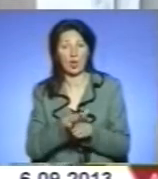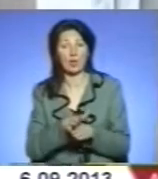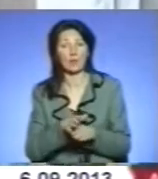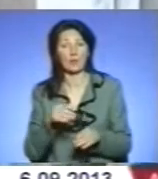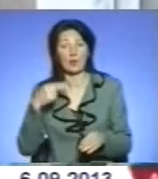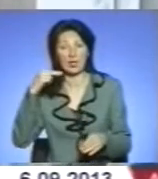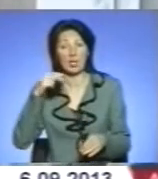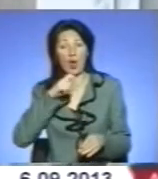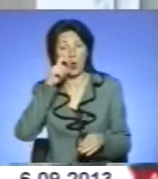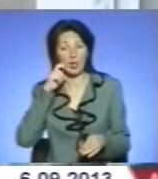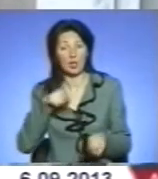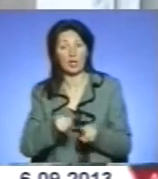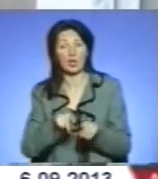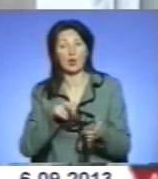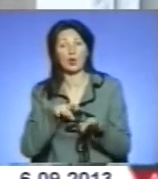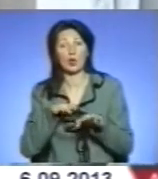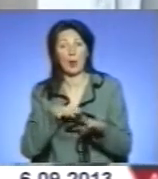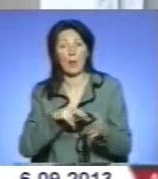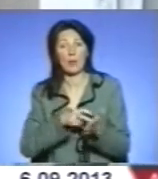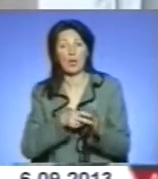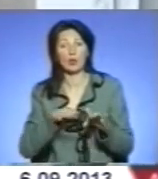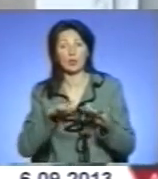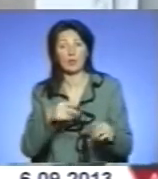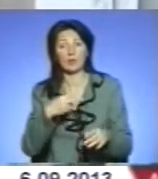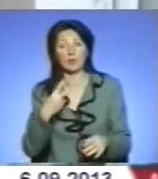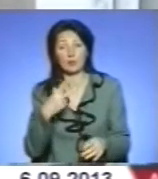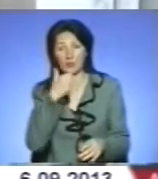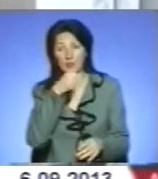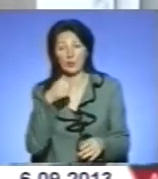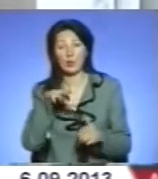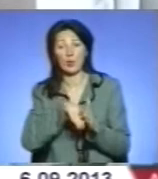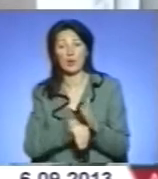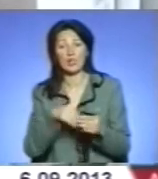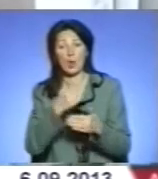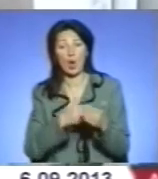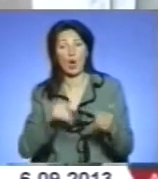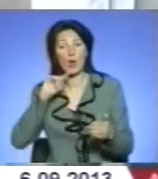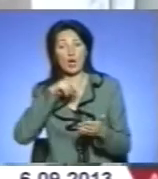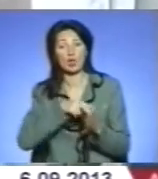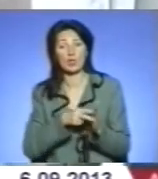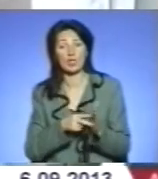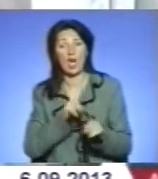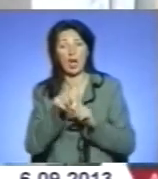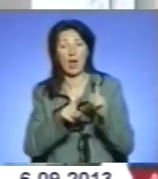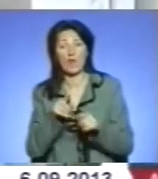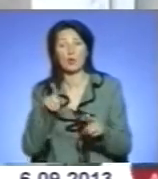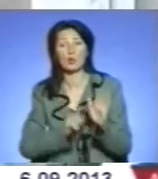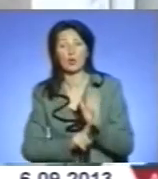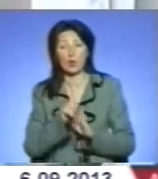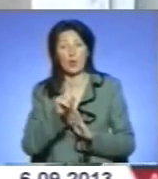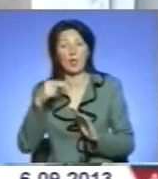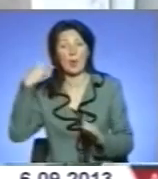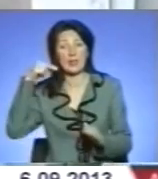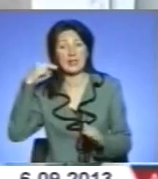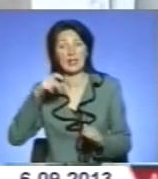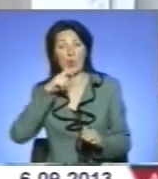на 2013 рік із впровадження програми економічних реформ, започаткованих президентом України. Справа в